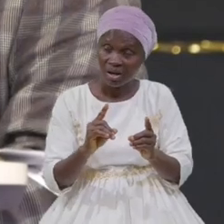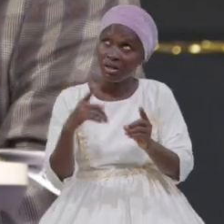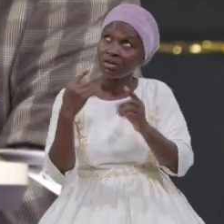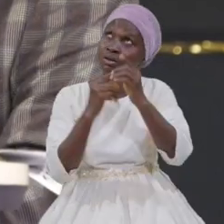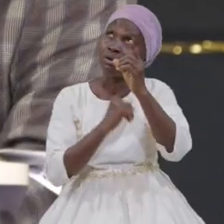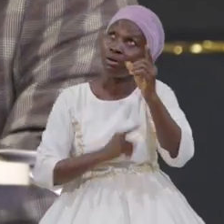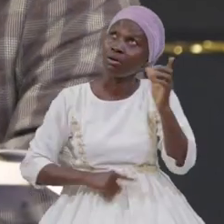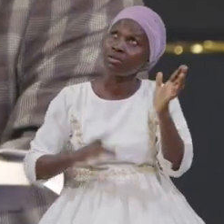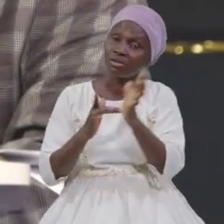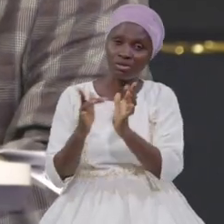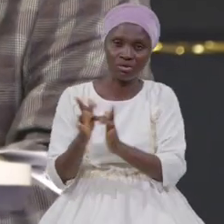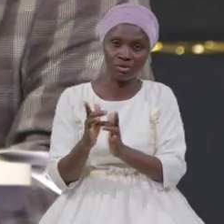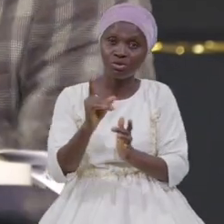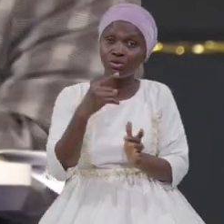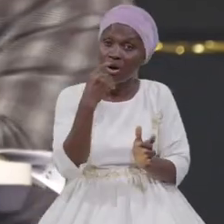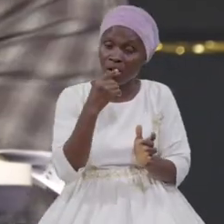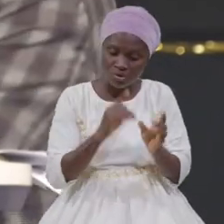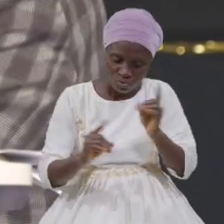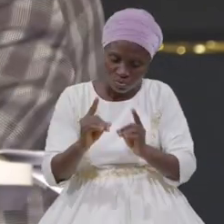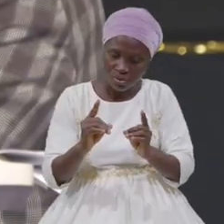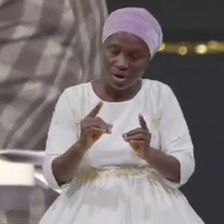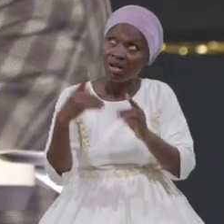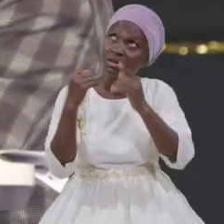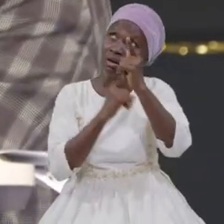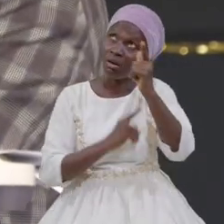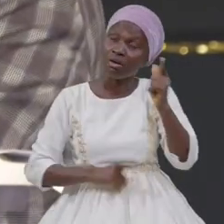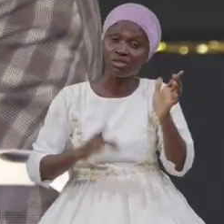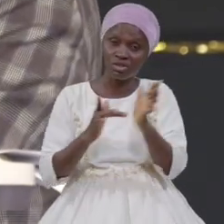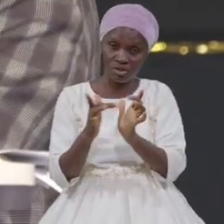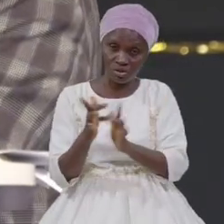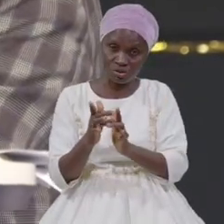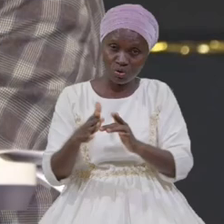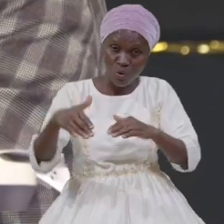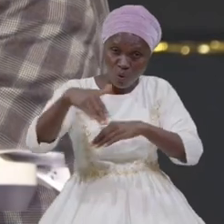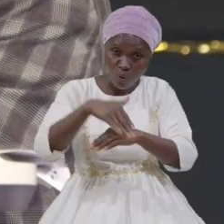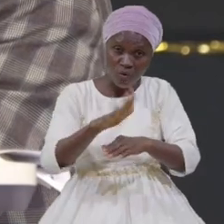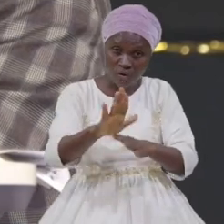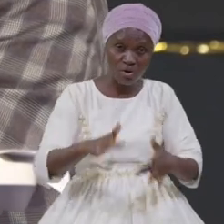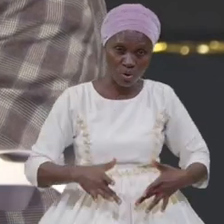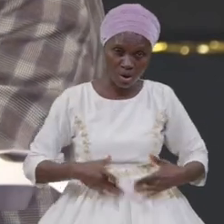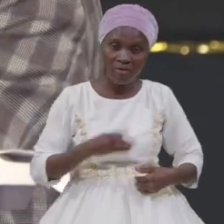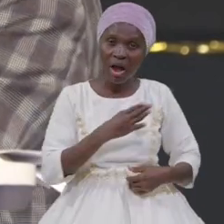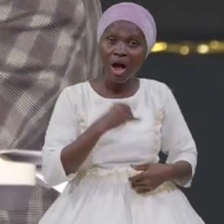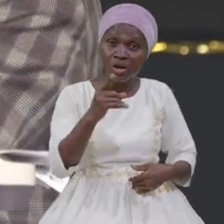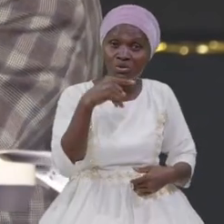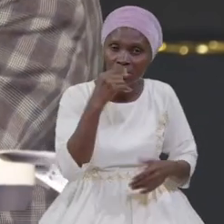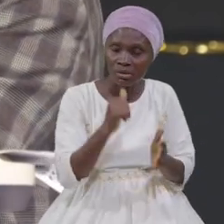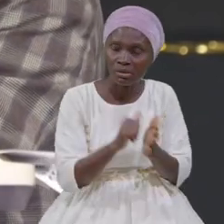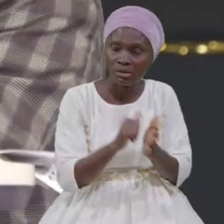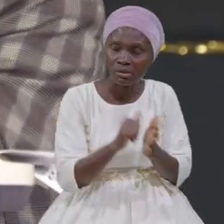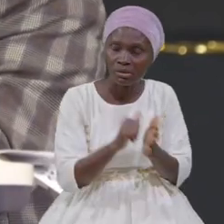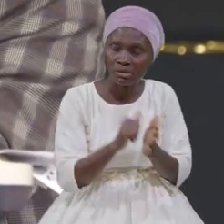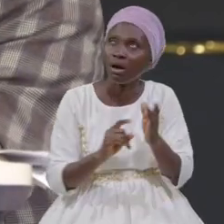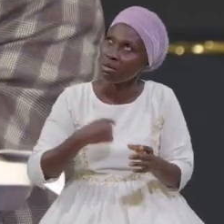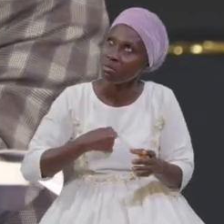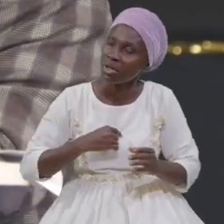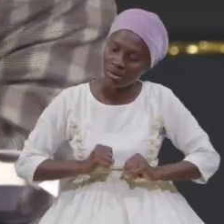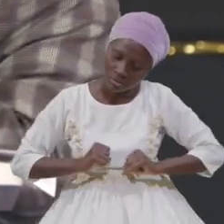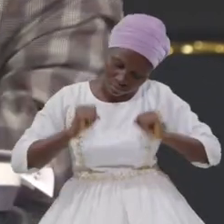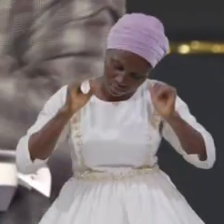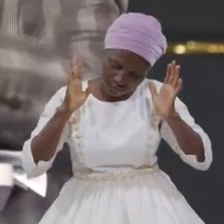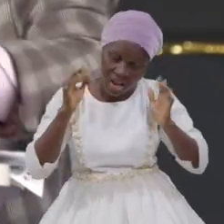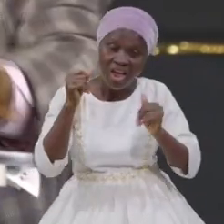la Seigneurie de Christ sur ta vie, et tu dis, je m'abandonne, j'abandonne